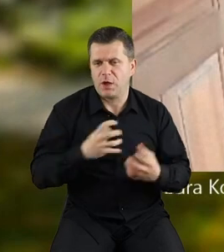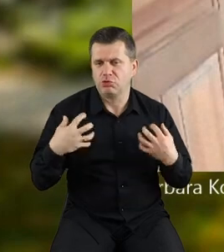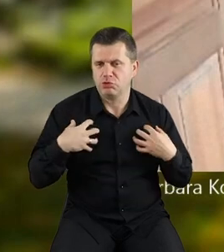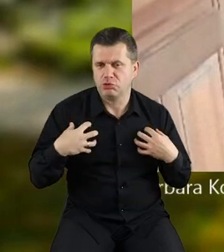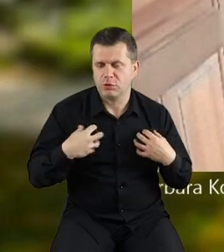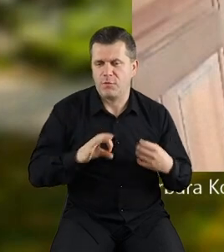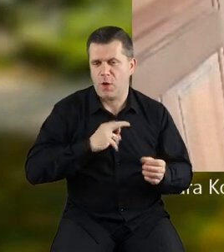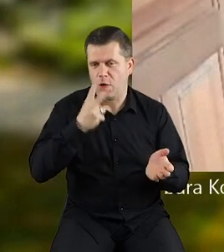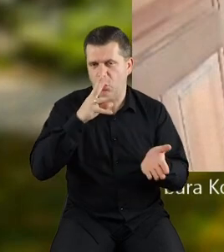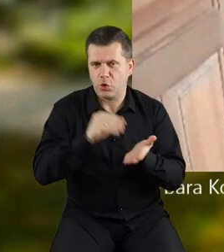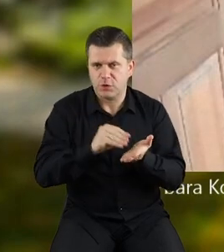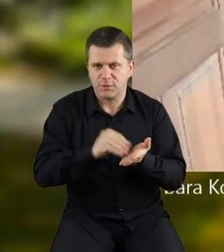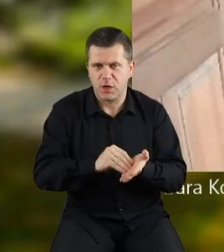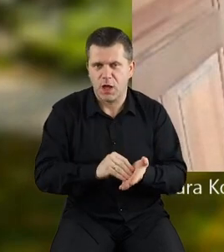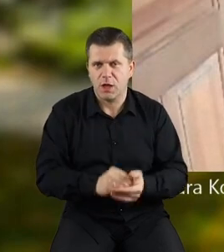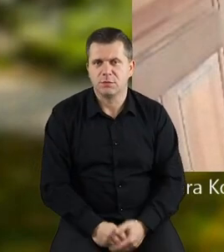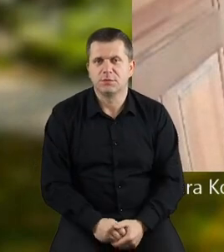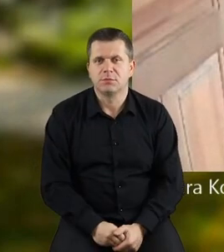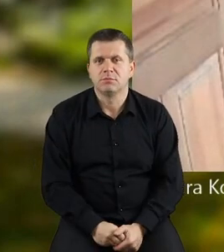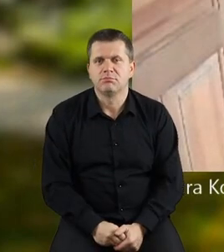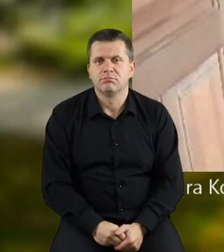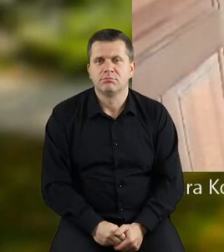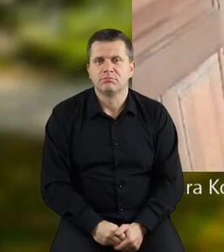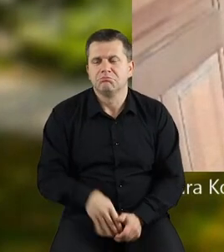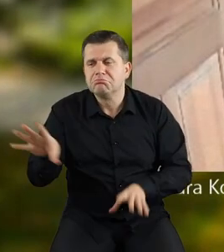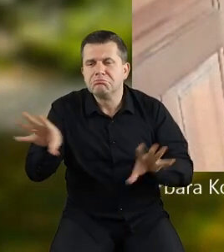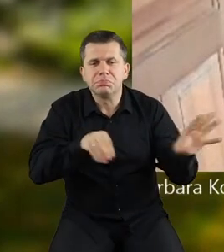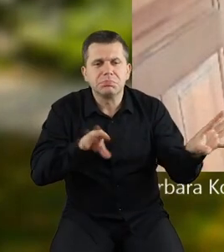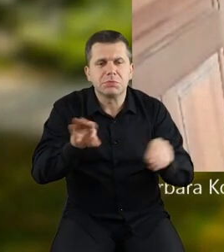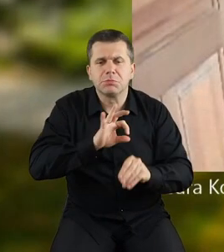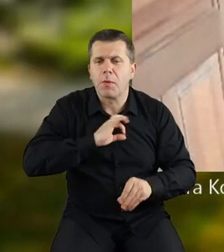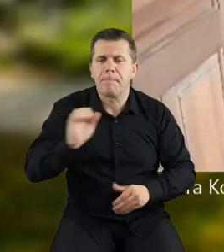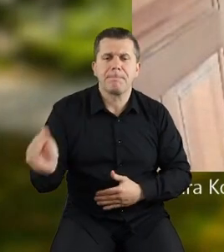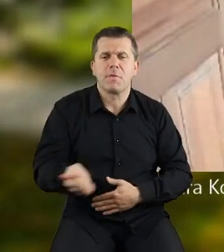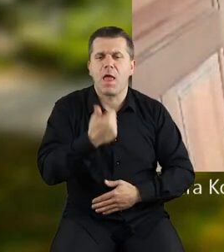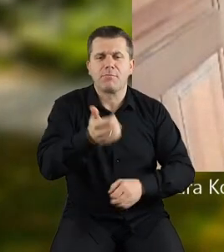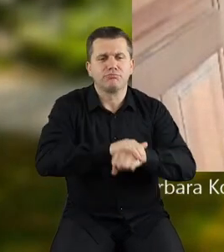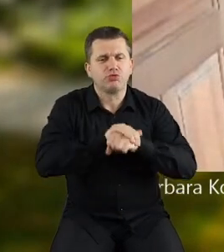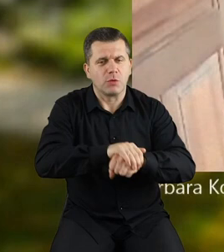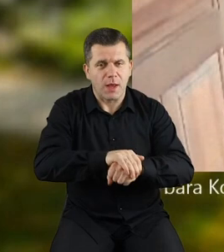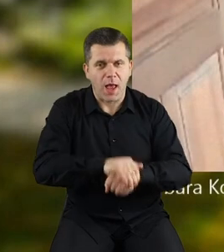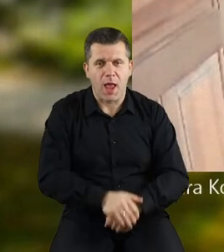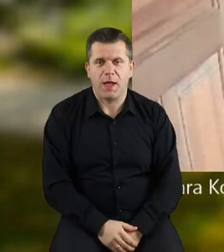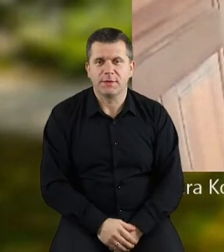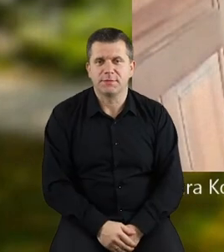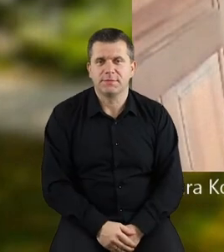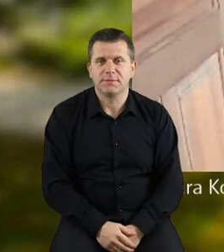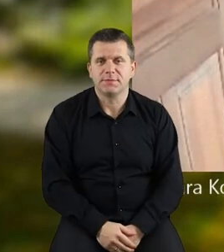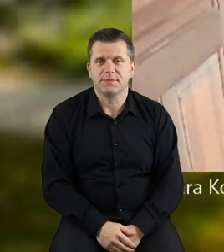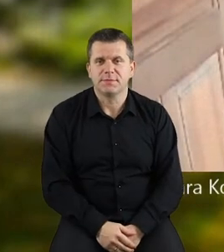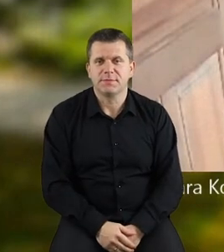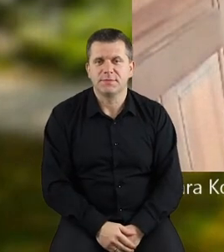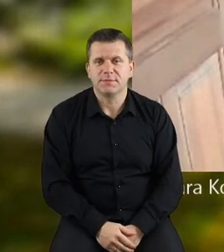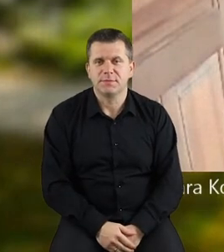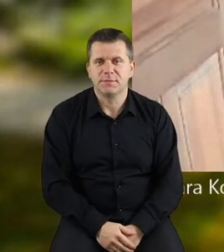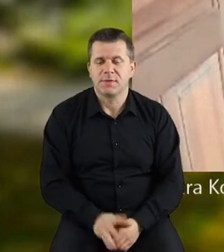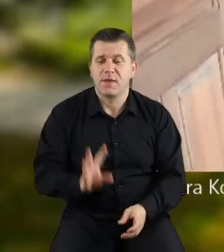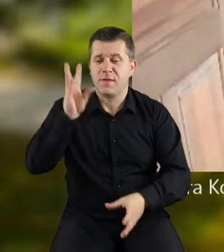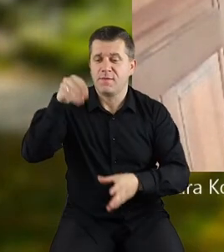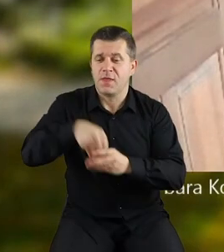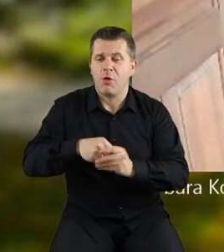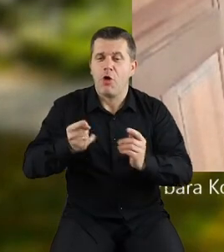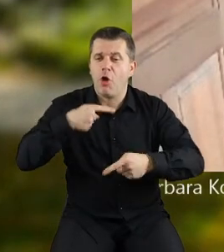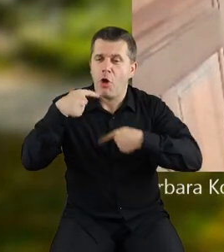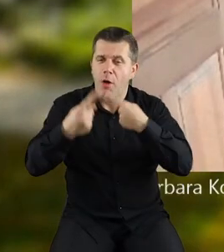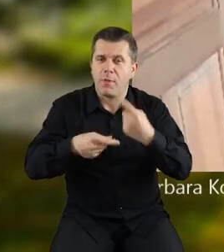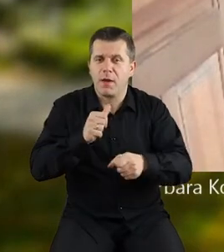z własnego życia. Sięgałam po swoje pierwsze przyjaźnie, Więc jest